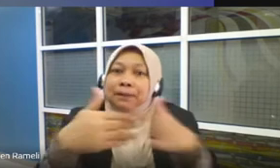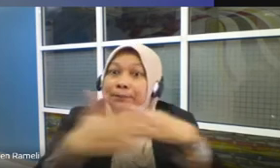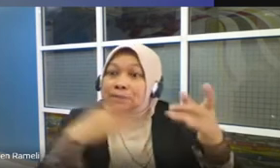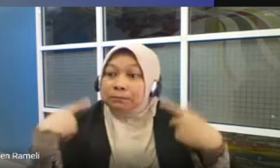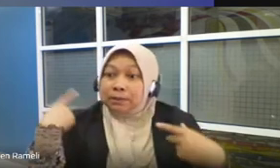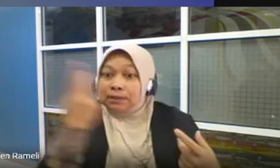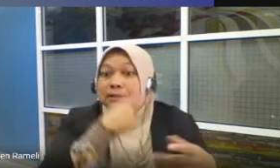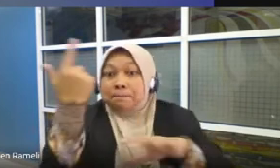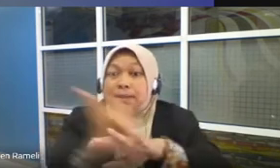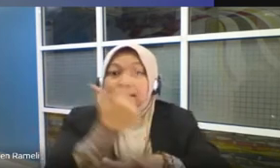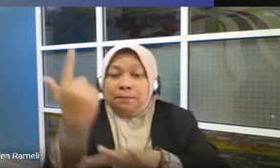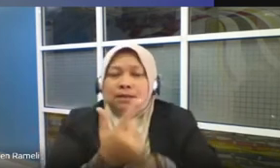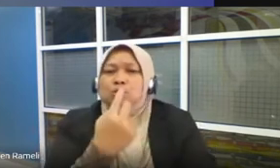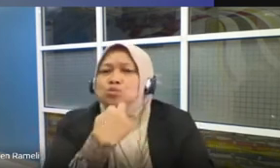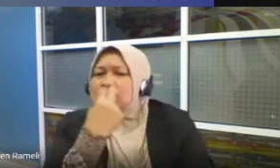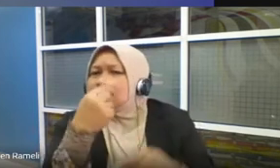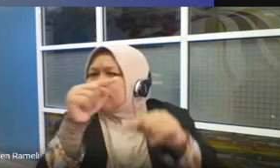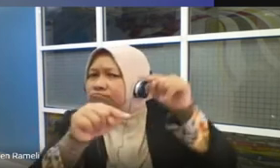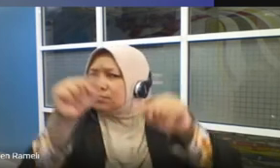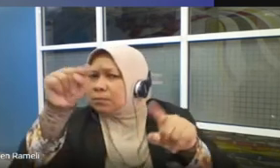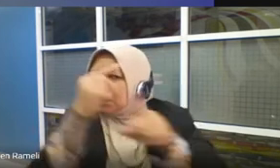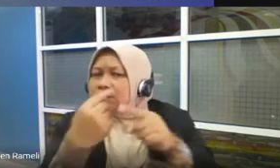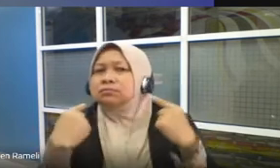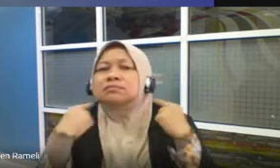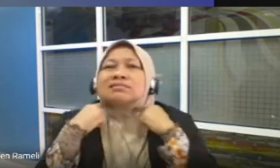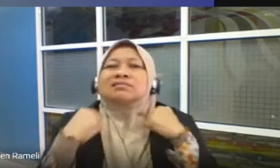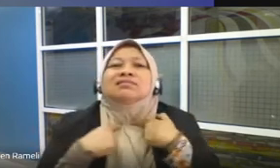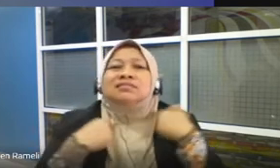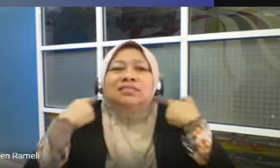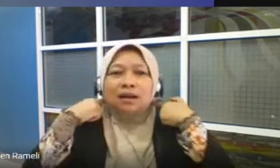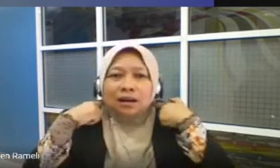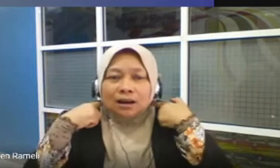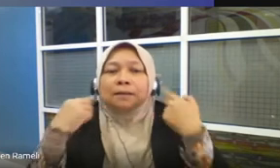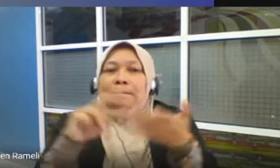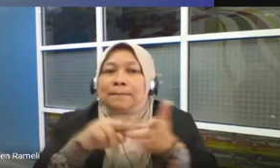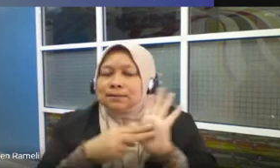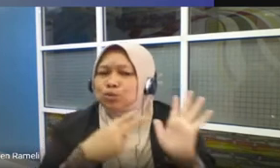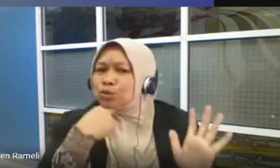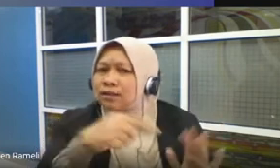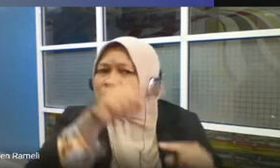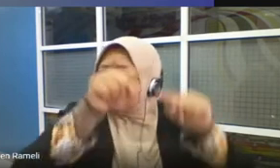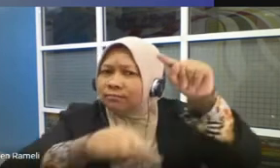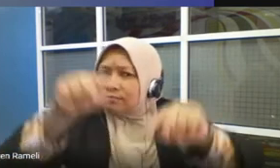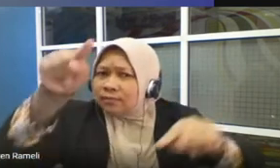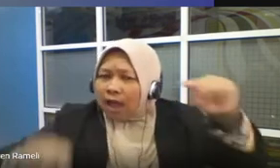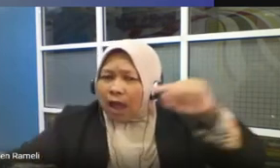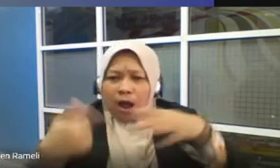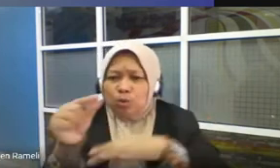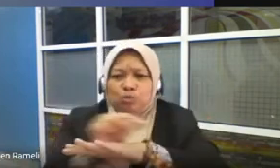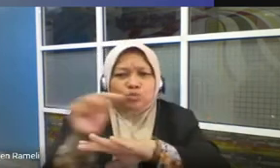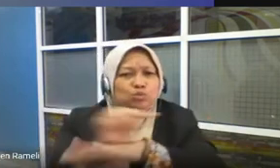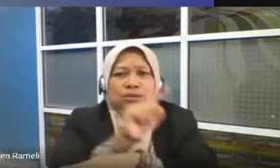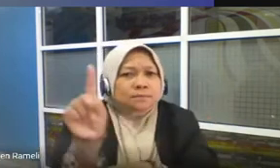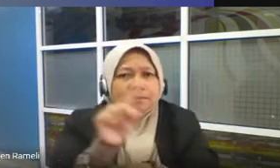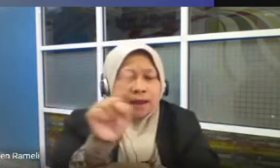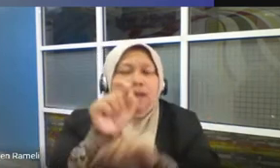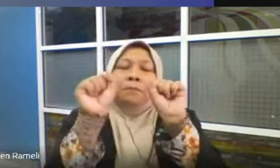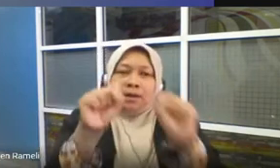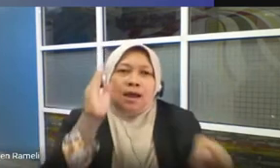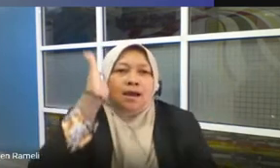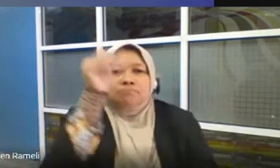masukkan dengan makhraj huruf dan juga intonasi suara, nada suara, kita tahu nak guna nada suara